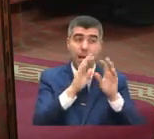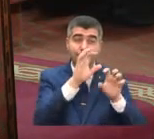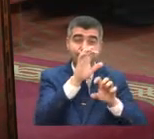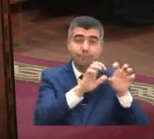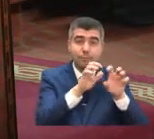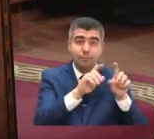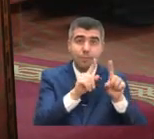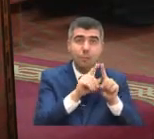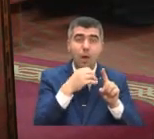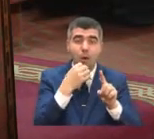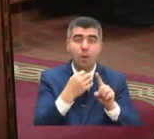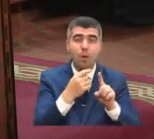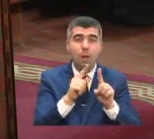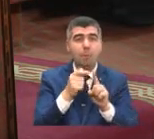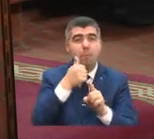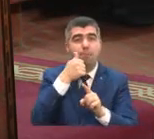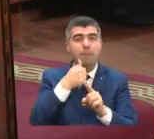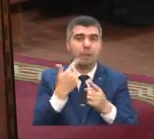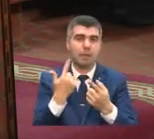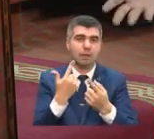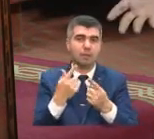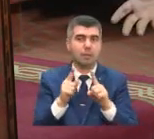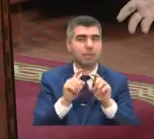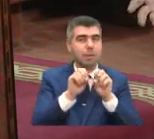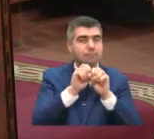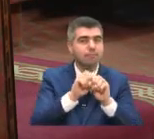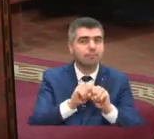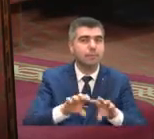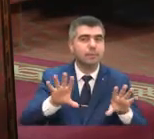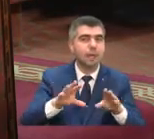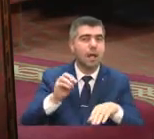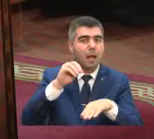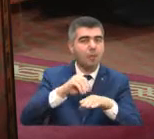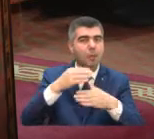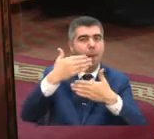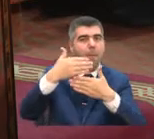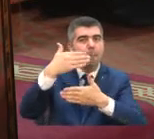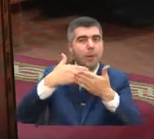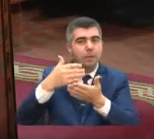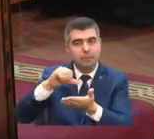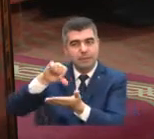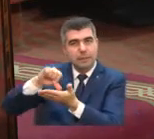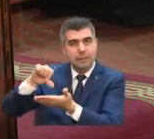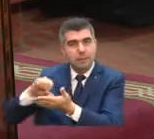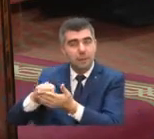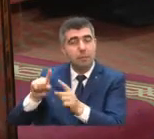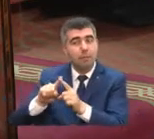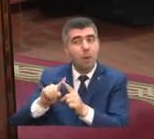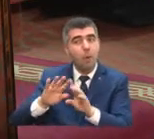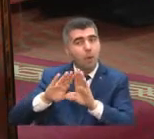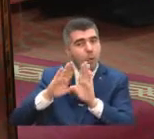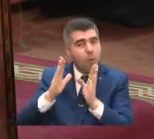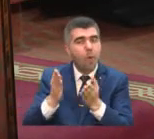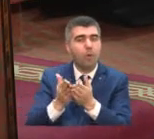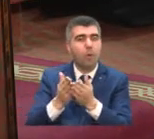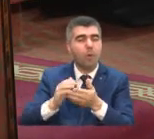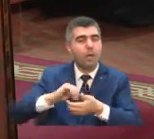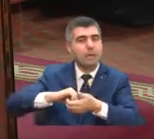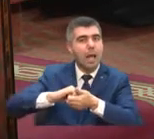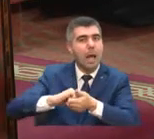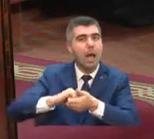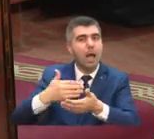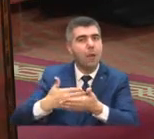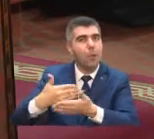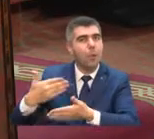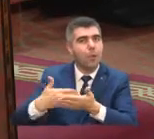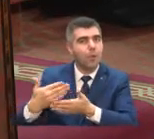ديال تفشي دور الصفيح. لهذا خصنا كاملين نتعاونوا في هذا الباب. راه ظاهره دور